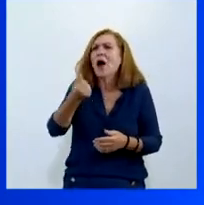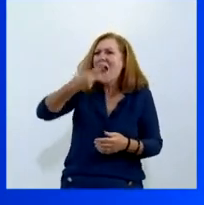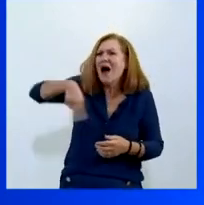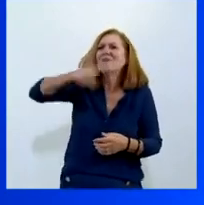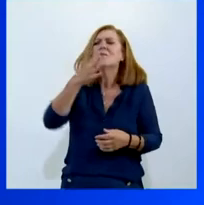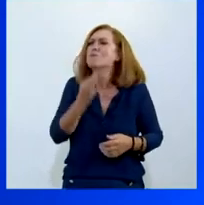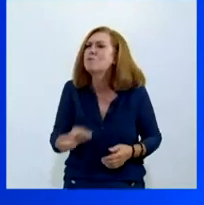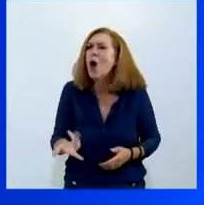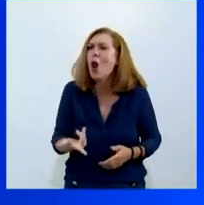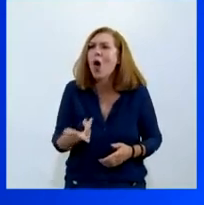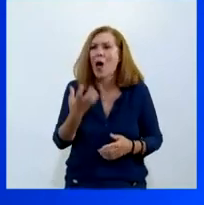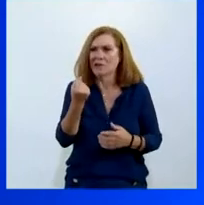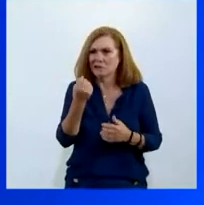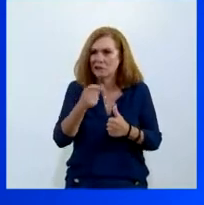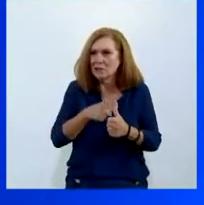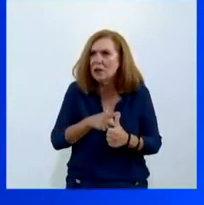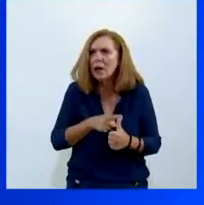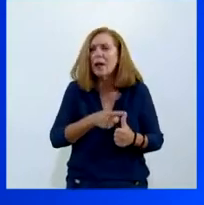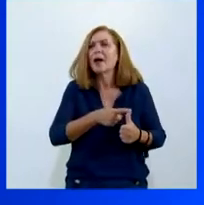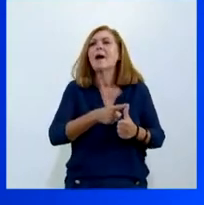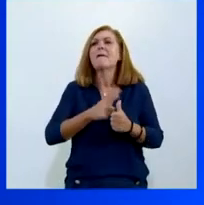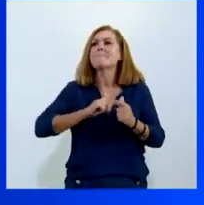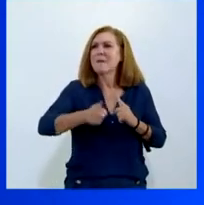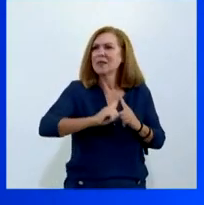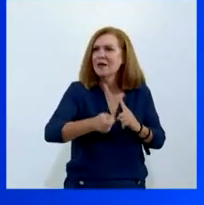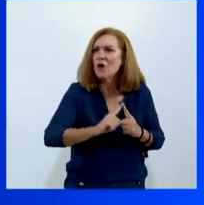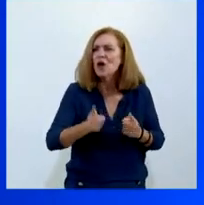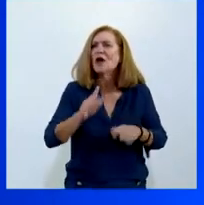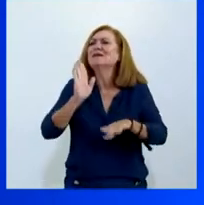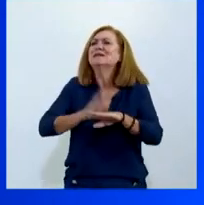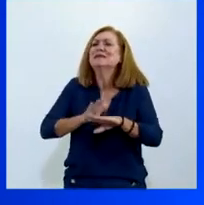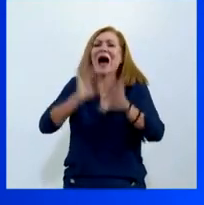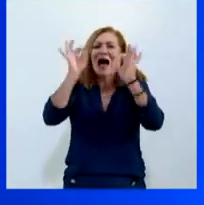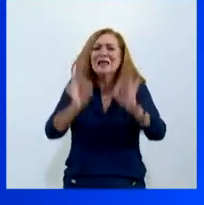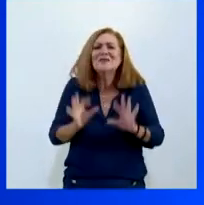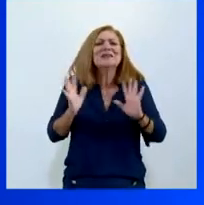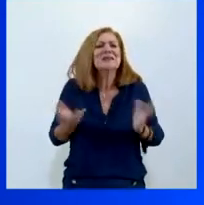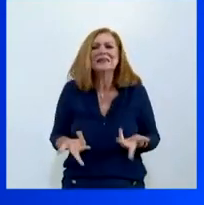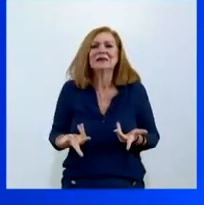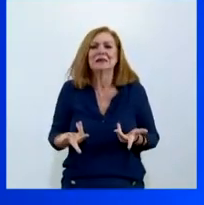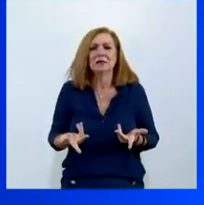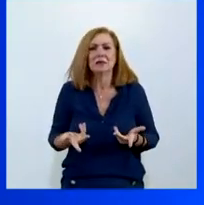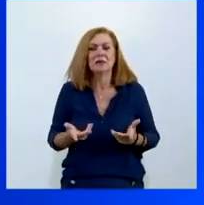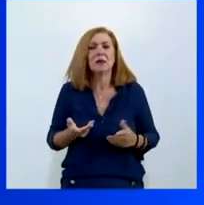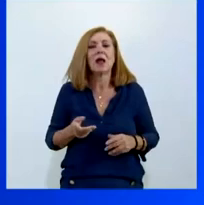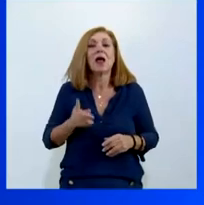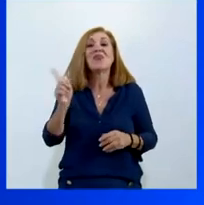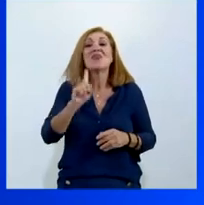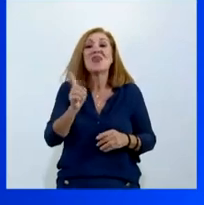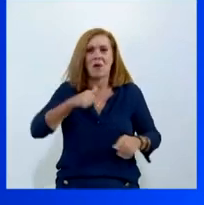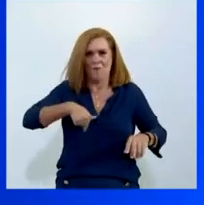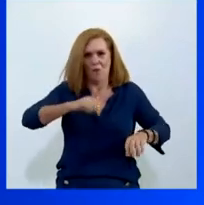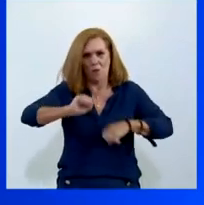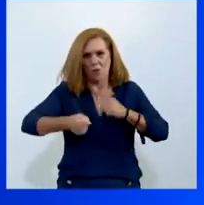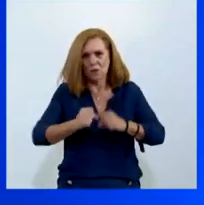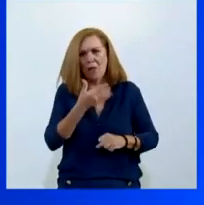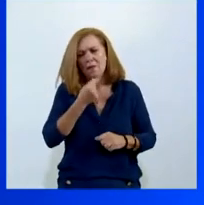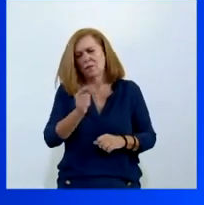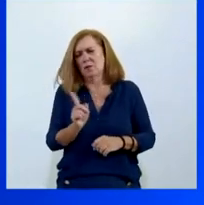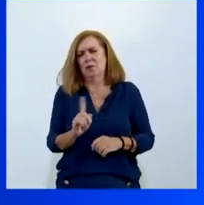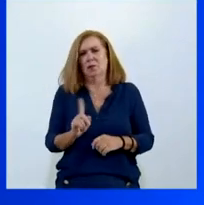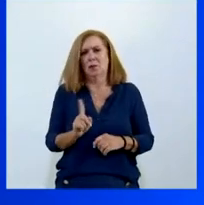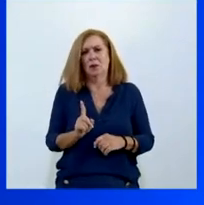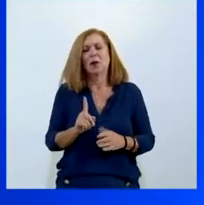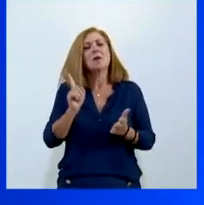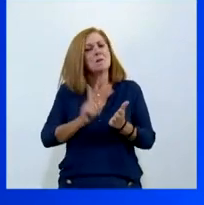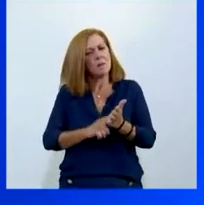Τι αυξήθηκε, το πλαστικό, τα μεταφορικά, τι ακριβώς οδήγησε σε αυτήν την αύξηση. Δεν είναι εύκολος ο αγώνας αυτός. Απαιτεί